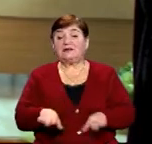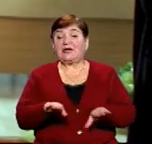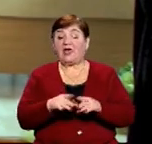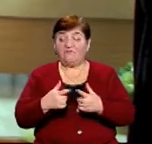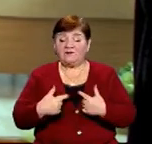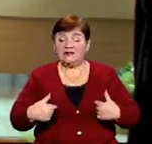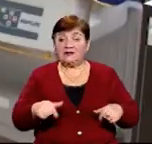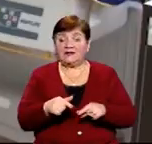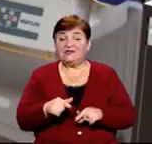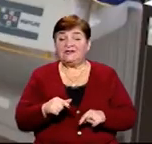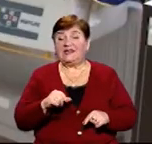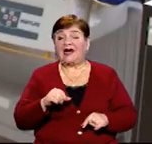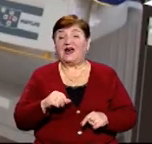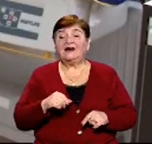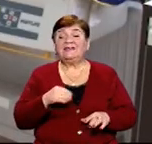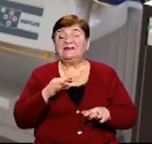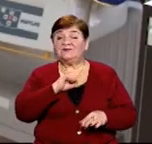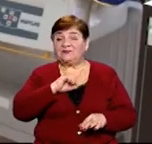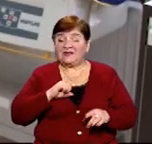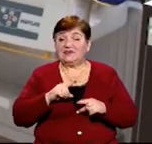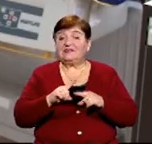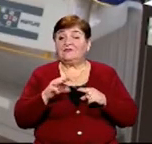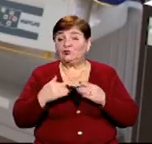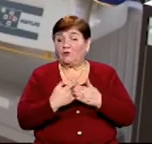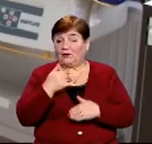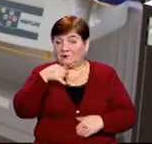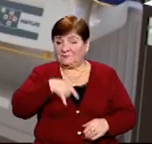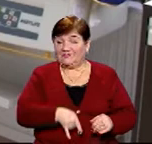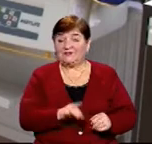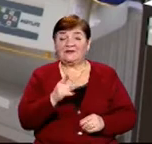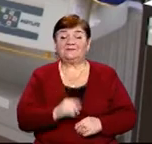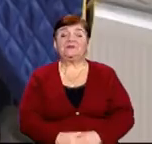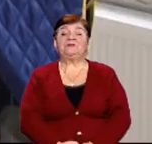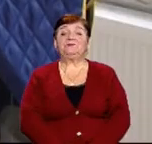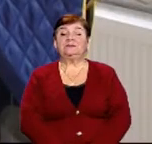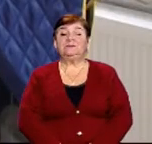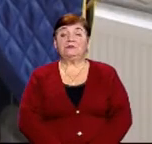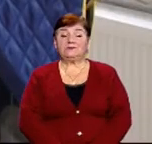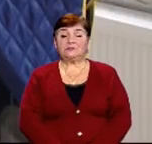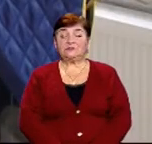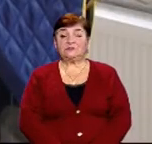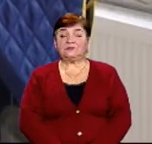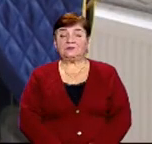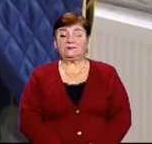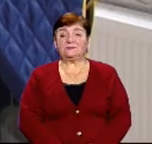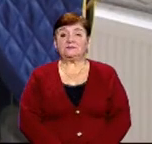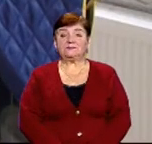відділенні інтенсивної терапії лікують близько 400 новонароджених. Оксана Ушакова, Віктор Пойда. Новини на Суспільному.